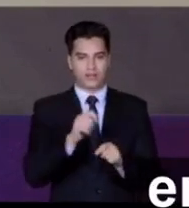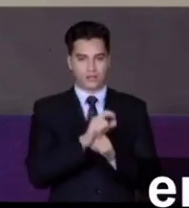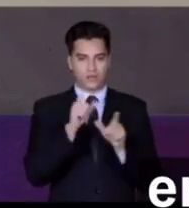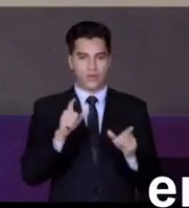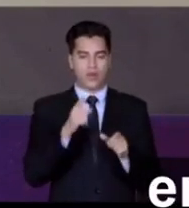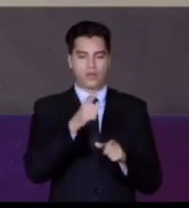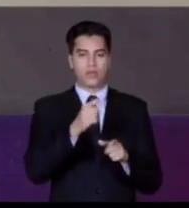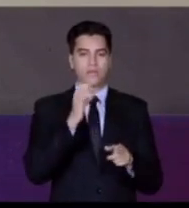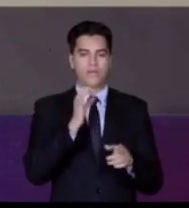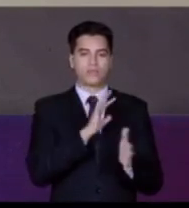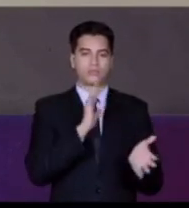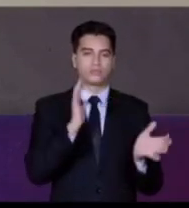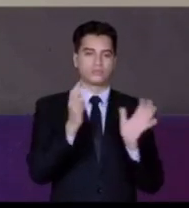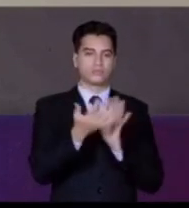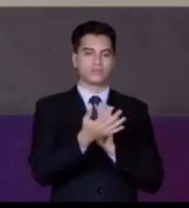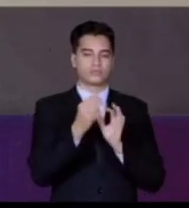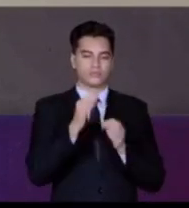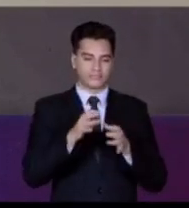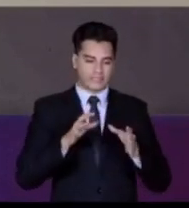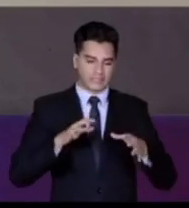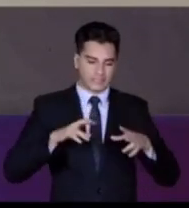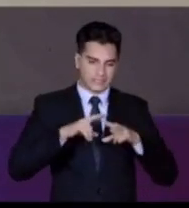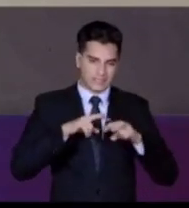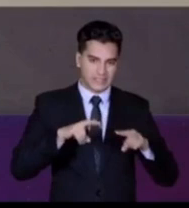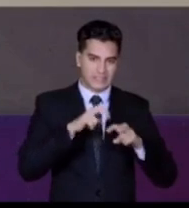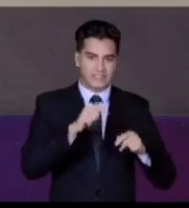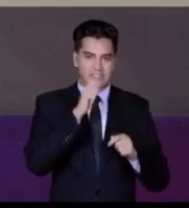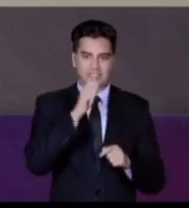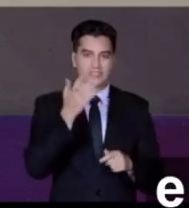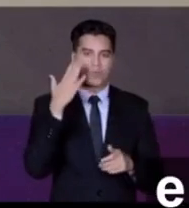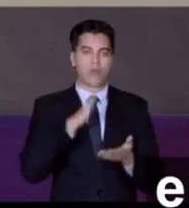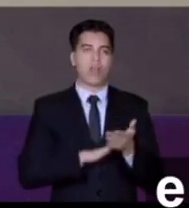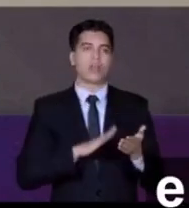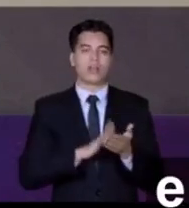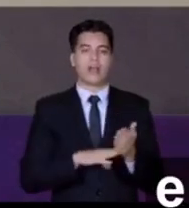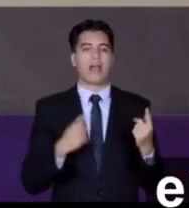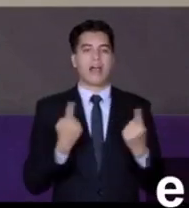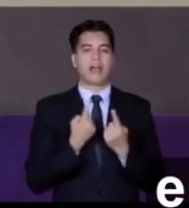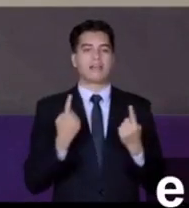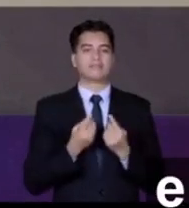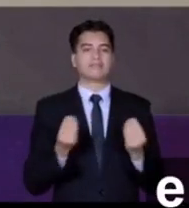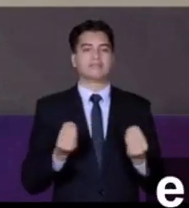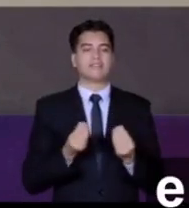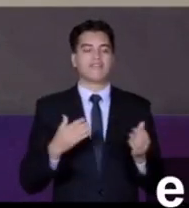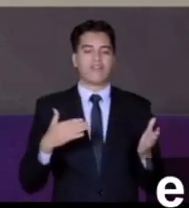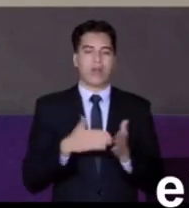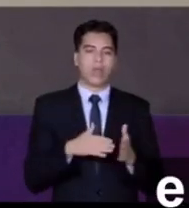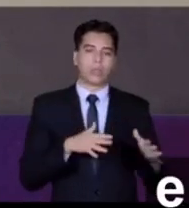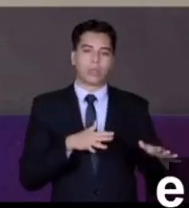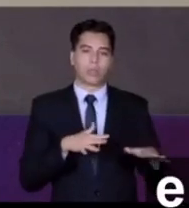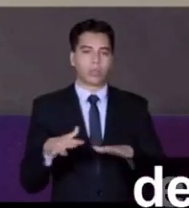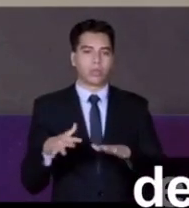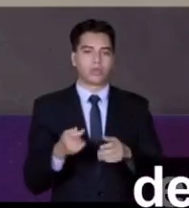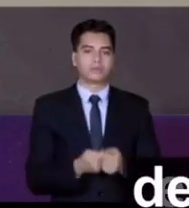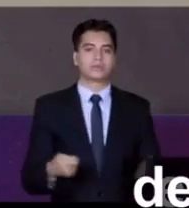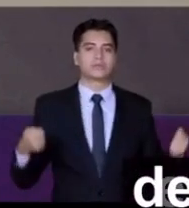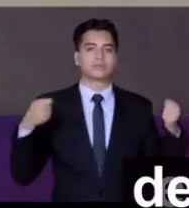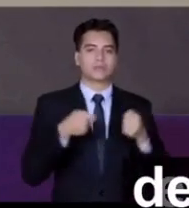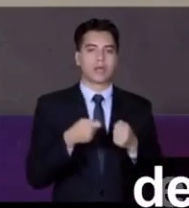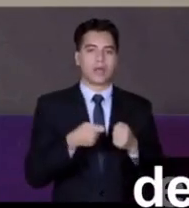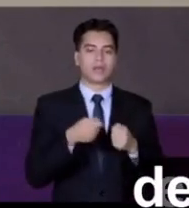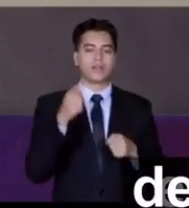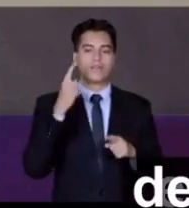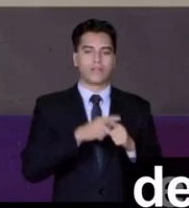الاول، وبسطت الموضوع وبسطت هذه الكارثة، وده طبعا أسمح وصرح بناس كتيرة عائدة